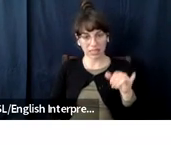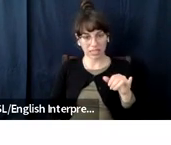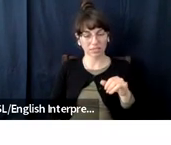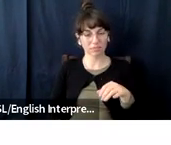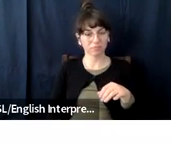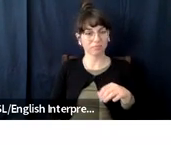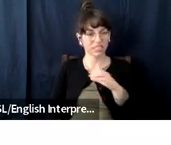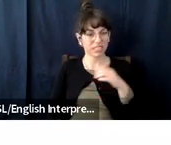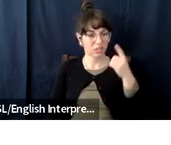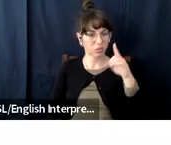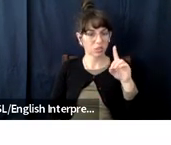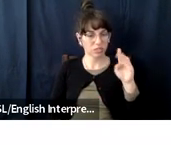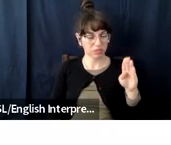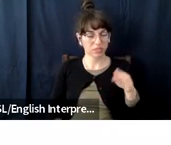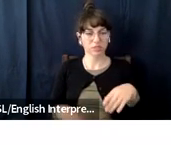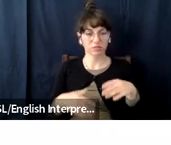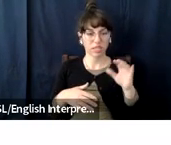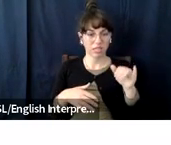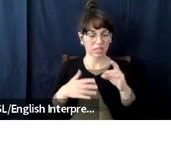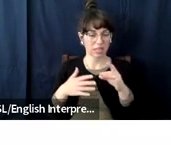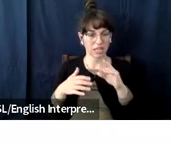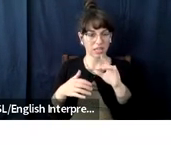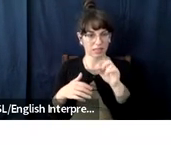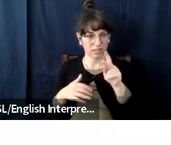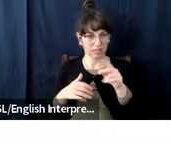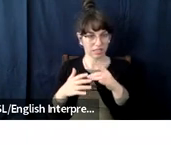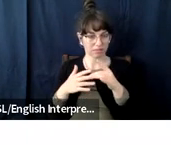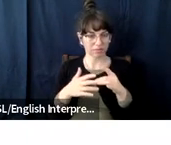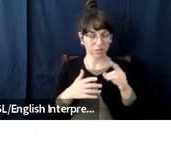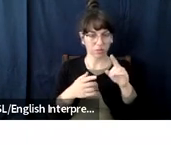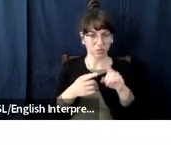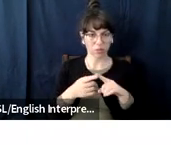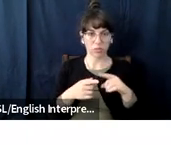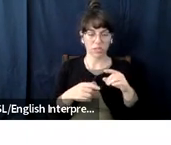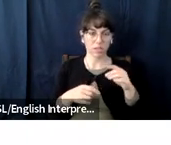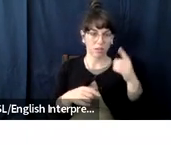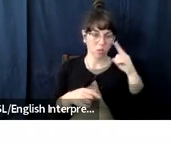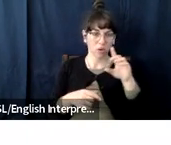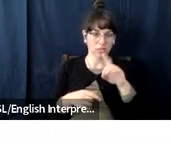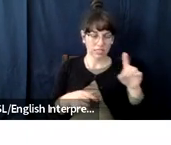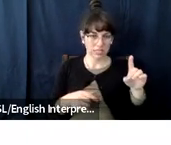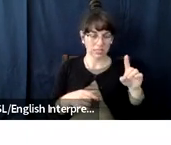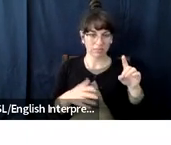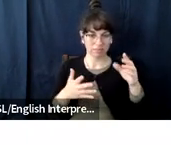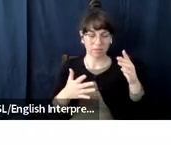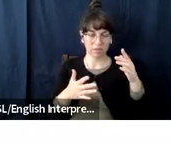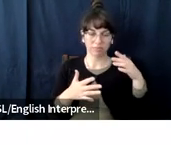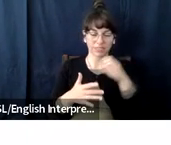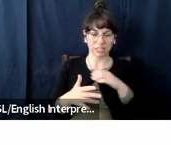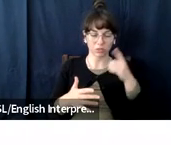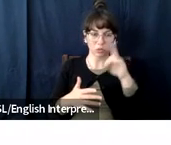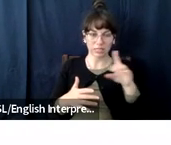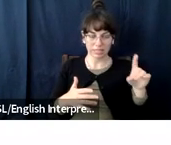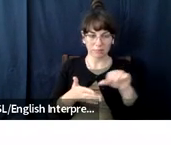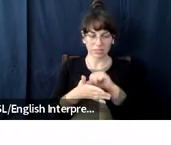our partner in the State Council of Developmental Disabilities page that focuses on this important legislation